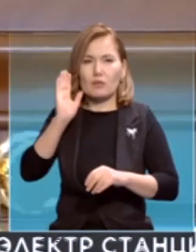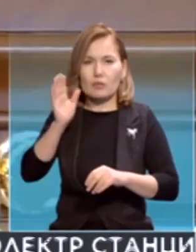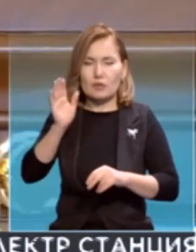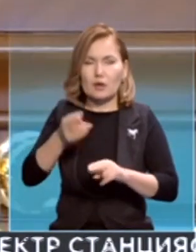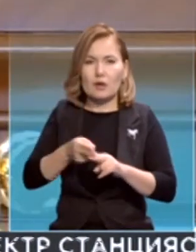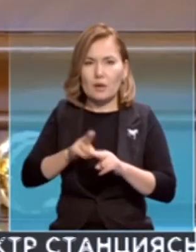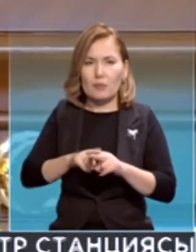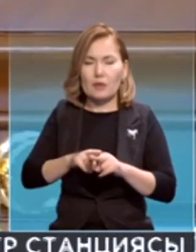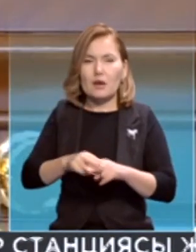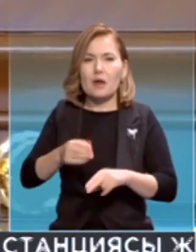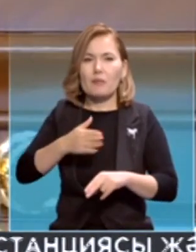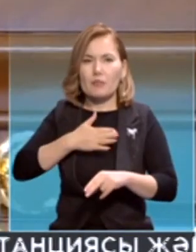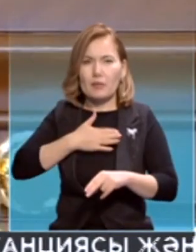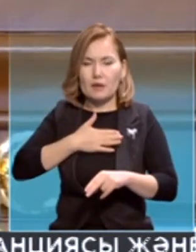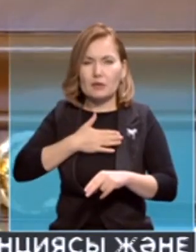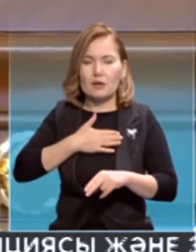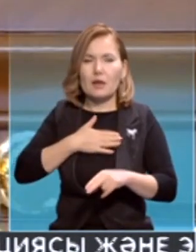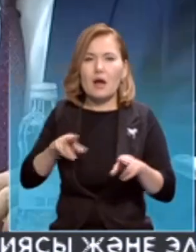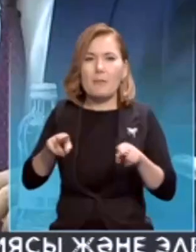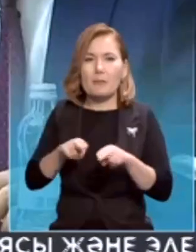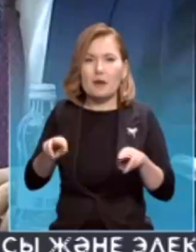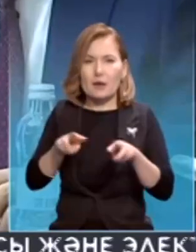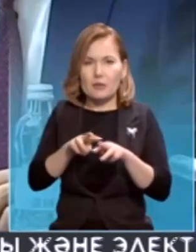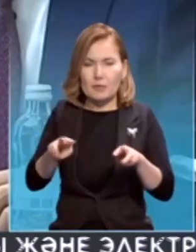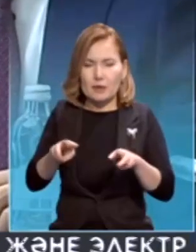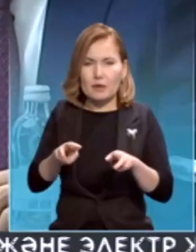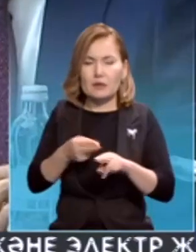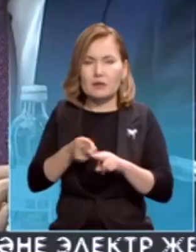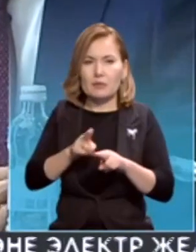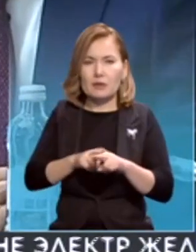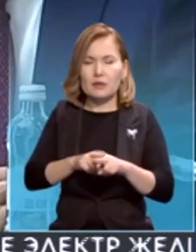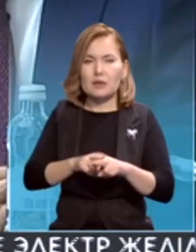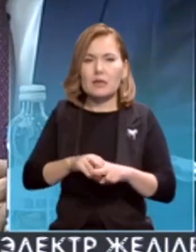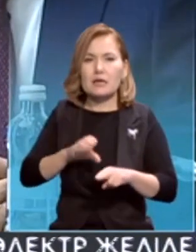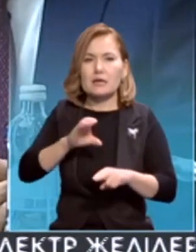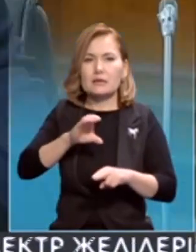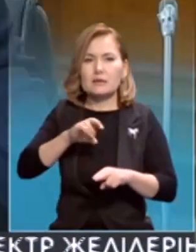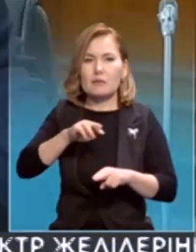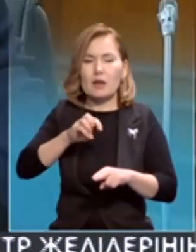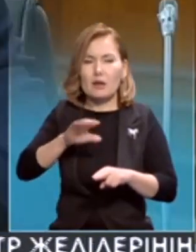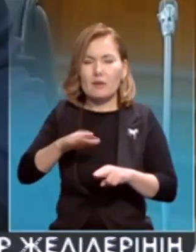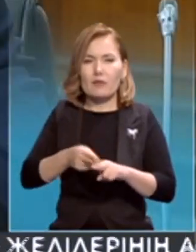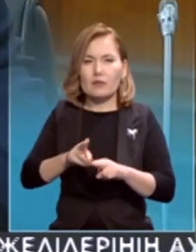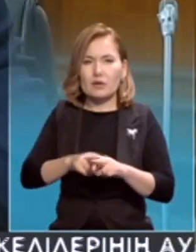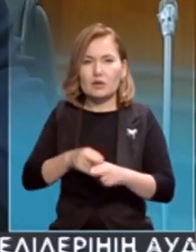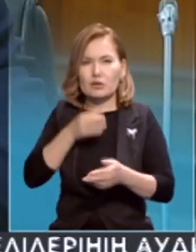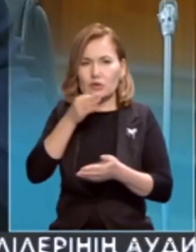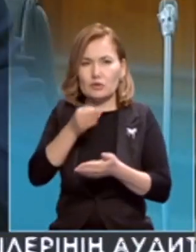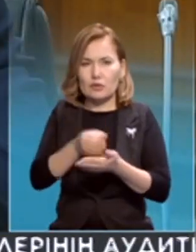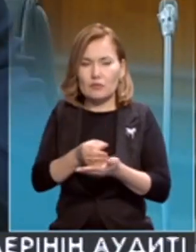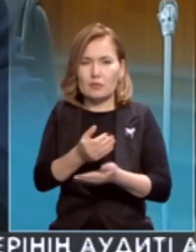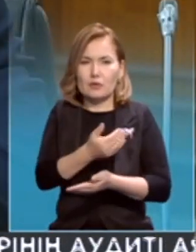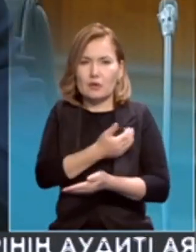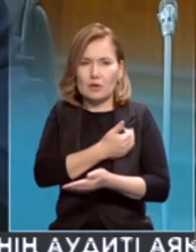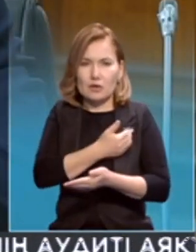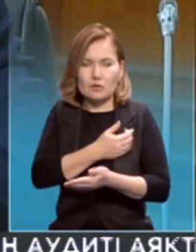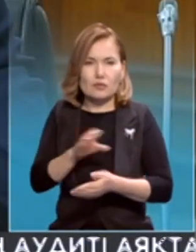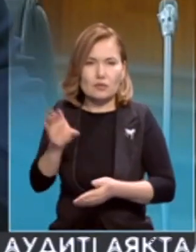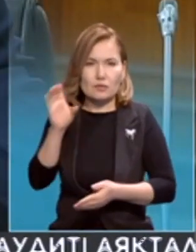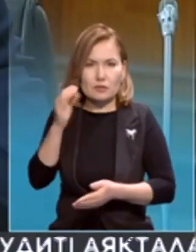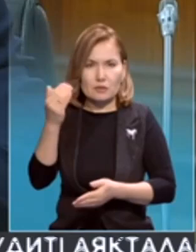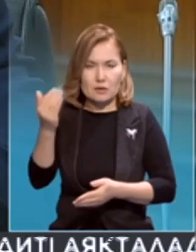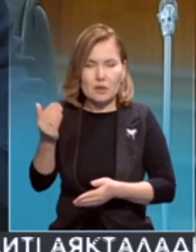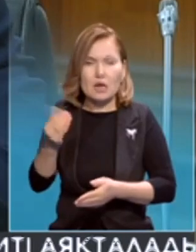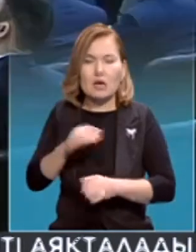мүмкін. Сондықтан мен премьер-министр Әлихан Асханұлы Исмайловтан шынайы жауап алғым келеді.